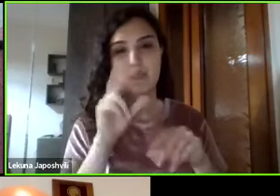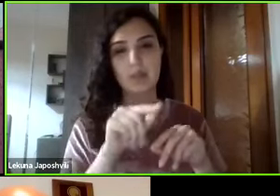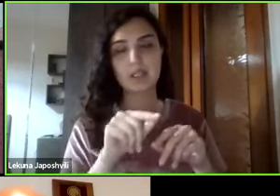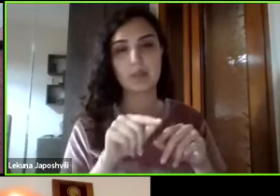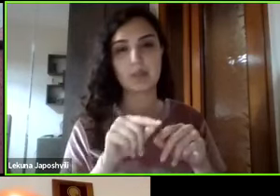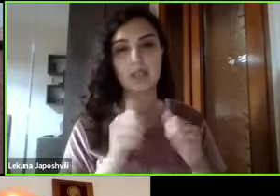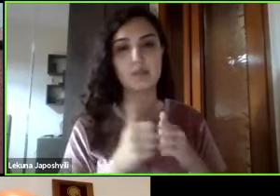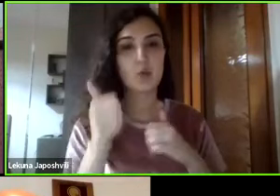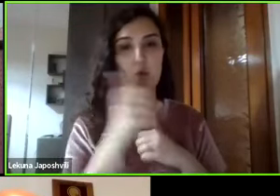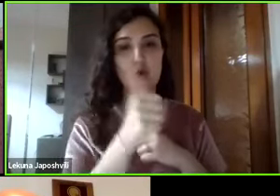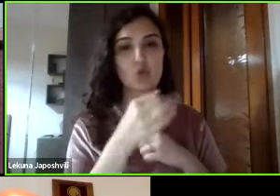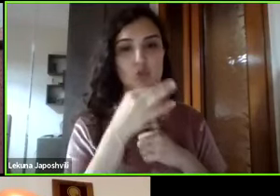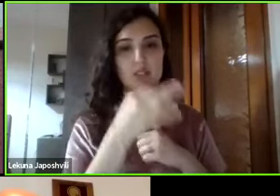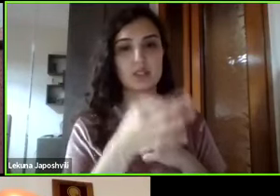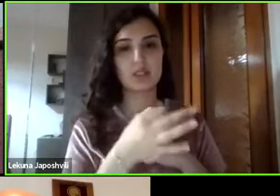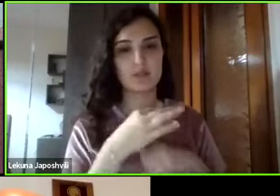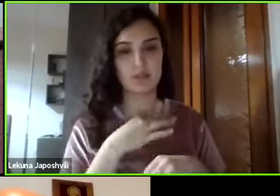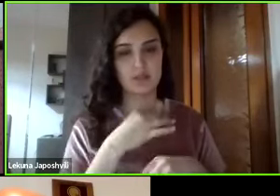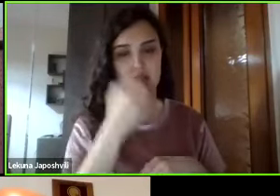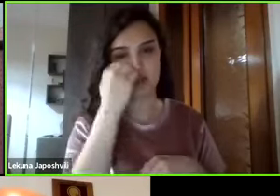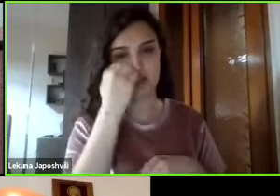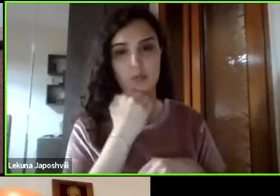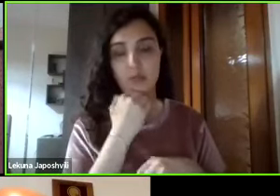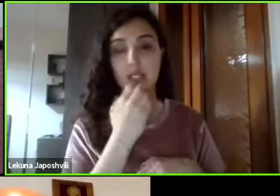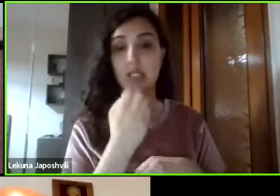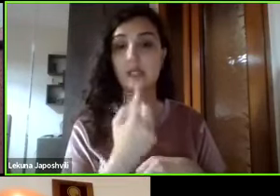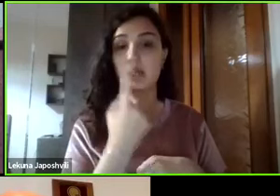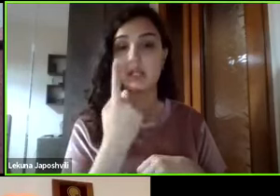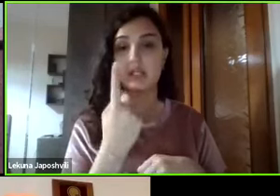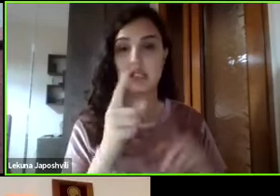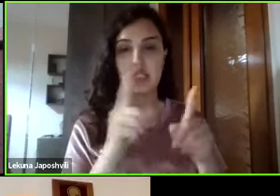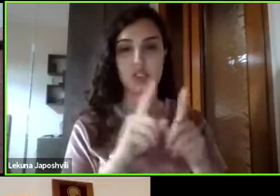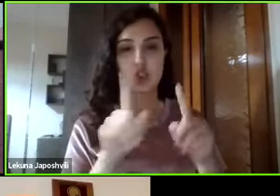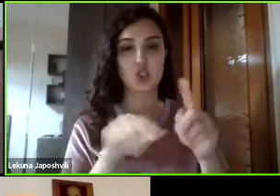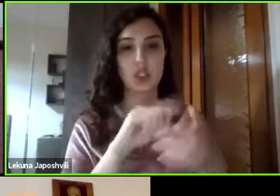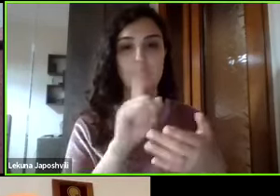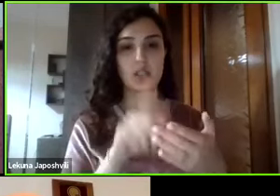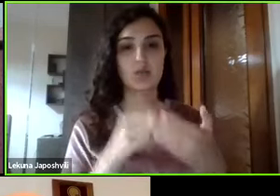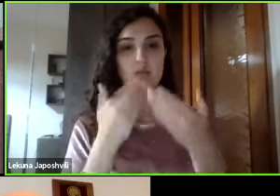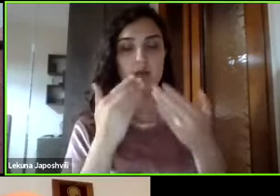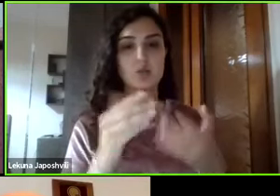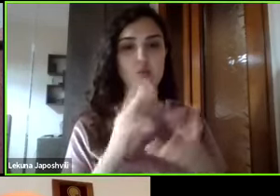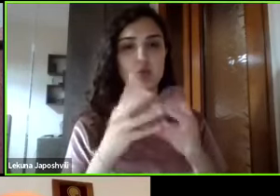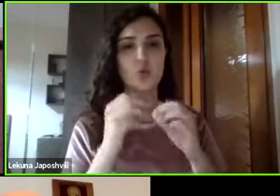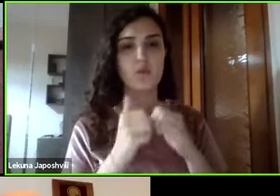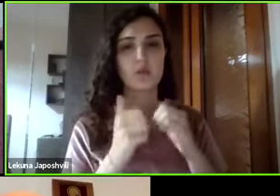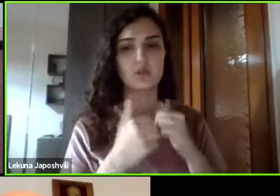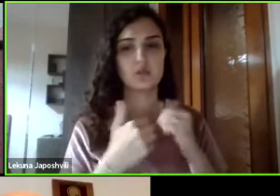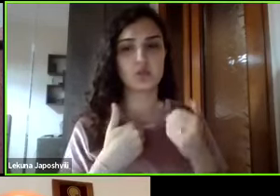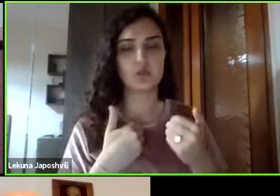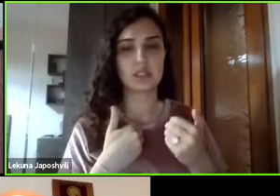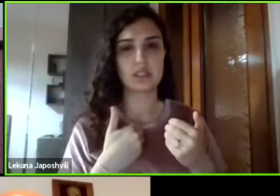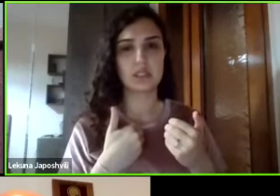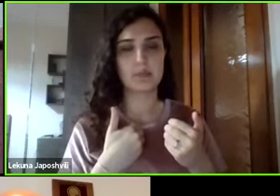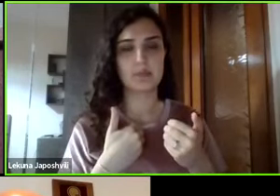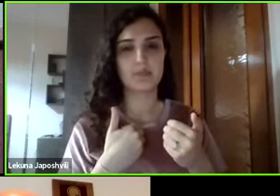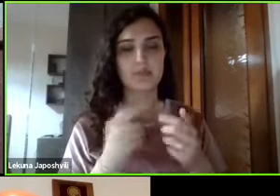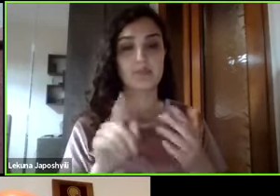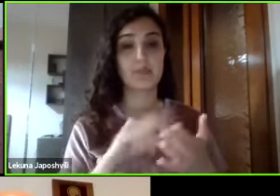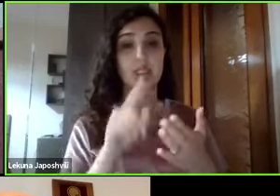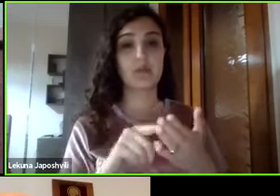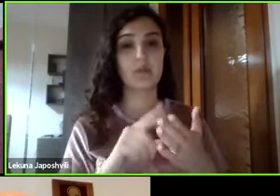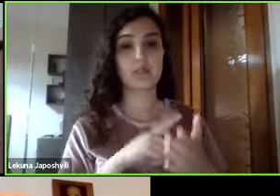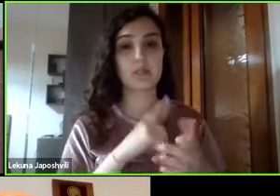prognozis. Madloba, batmgia, erti aseti kitkva minda dagisot, rasats qualtus chvens moqovo kitkobs